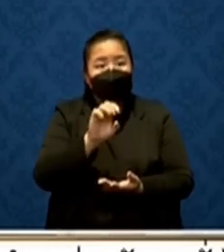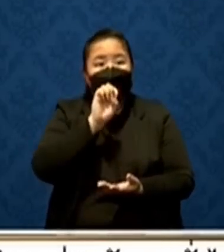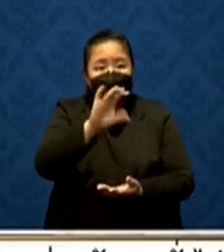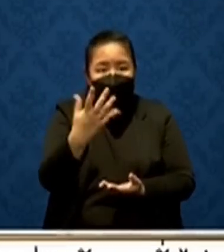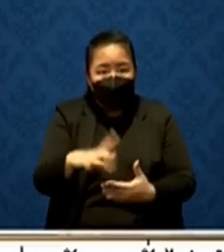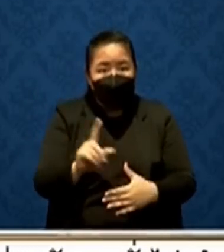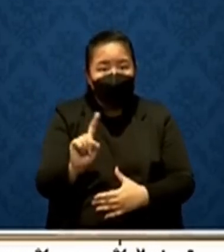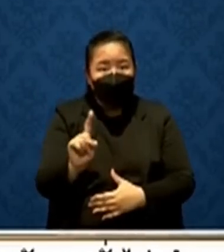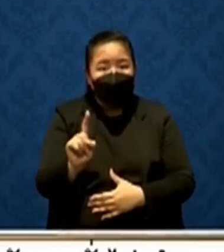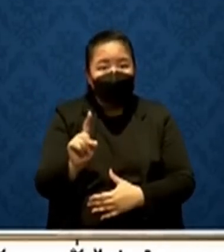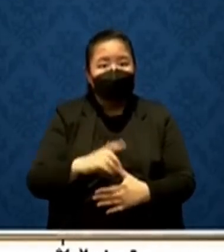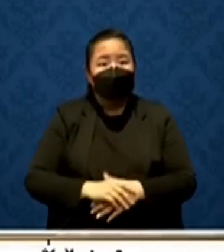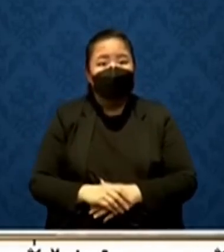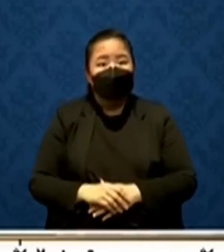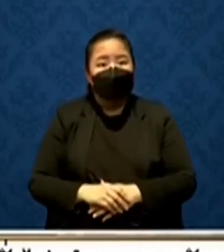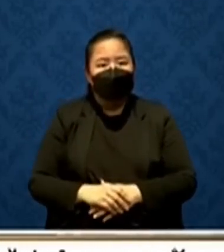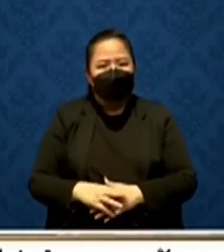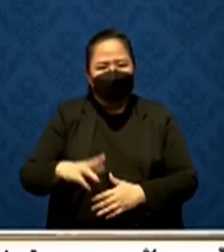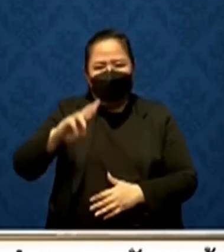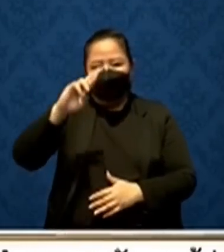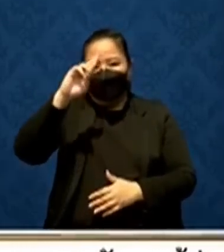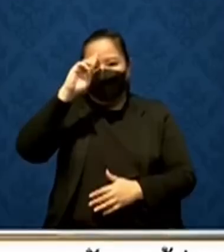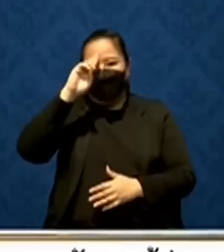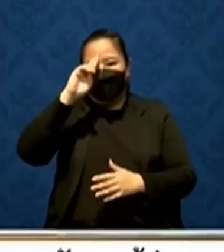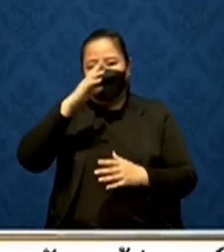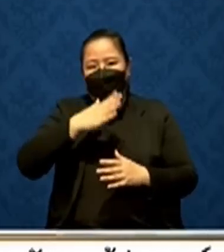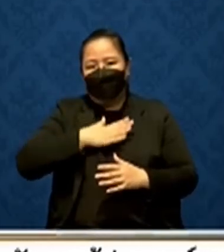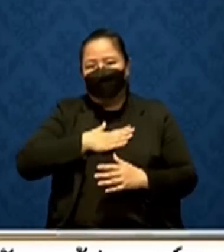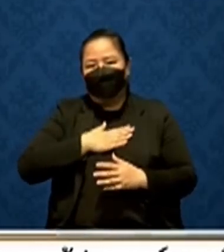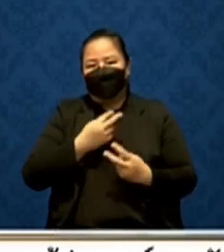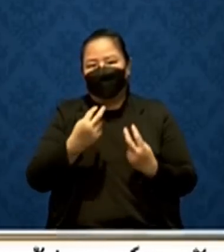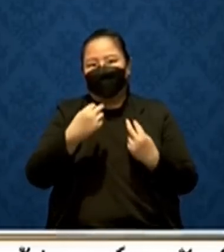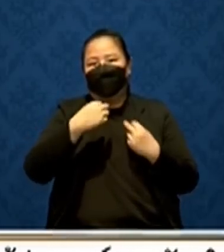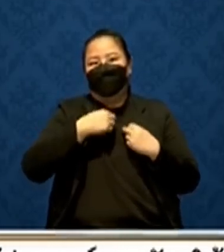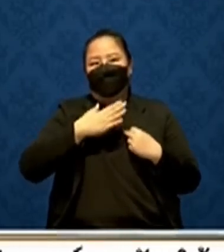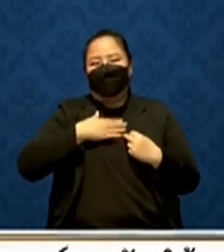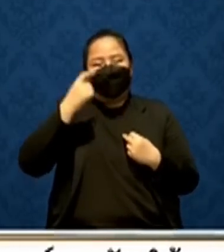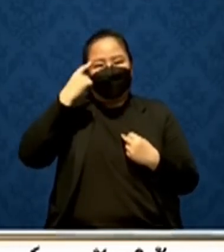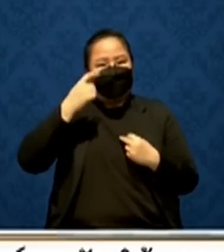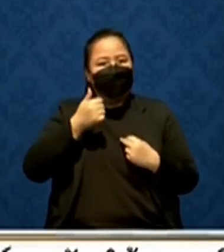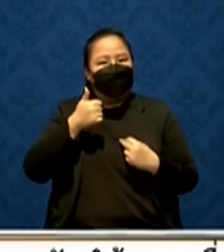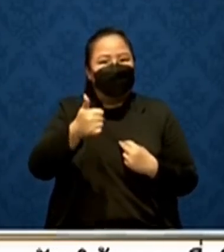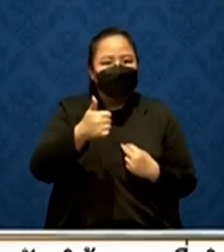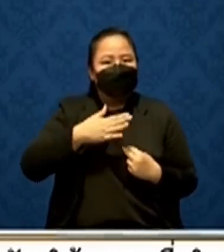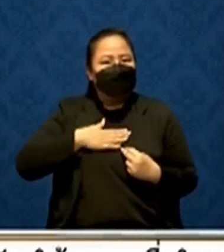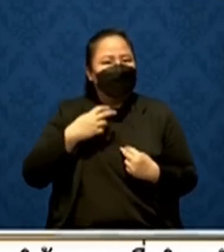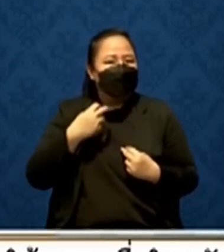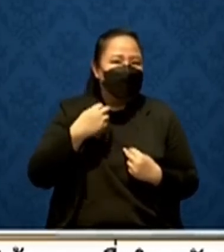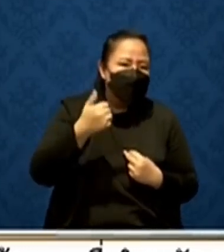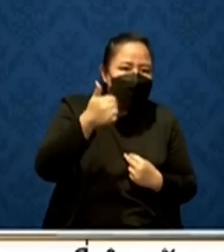มากเป็นโรคหลงตนเองมีอาการชัดขึ้นมากขึ้นได้ด้วยครับกำนันครับ